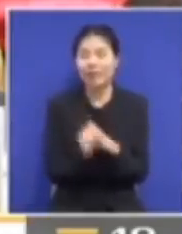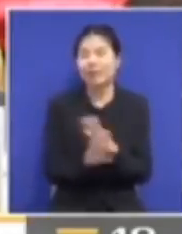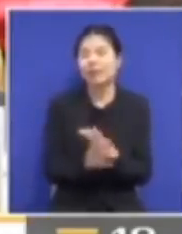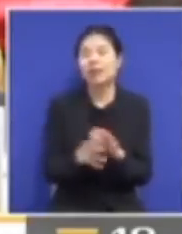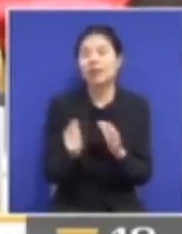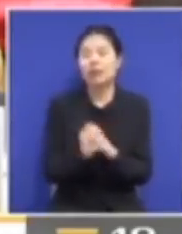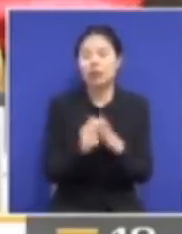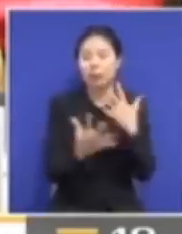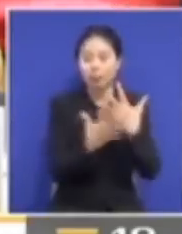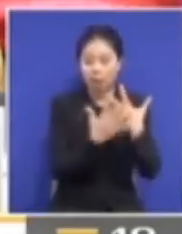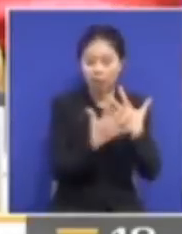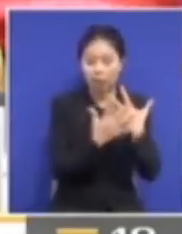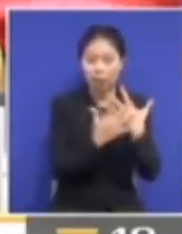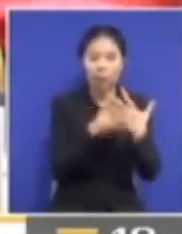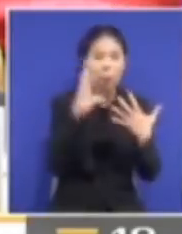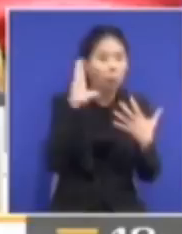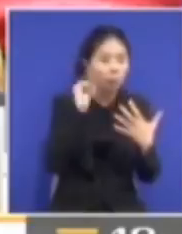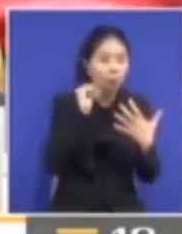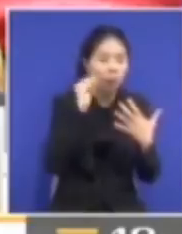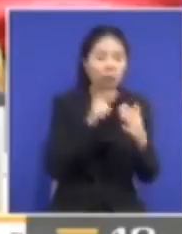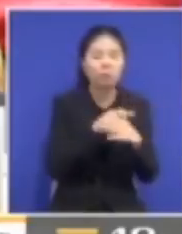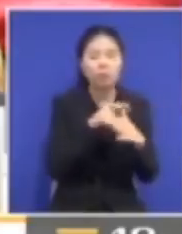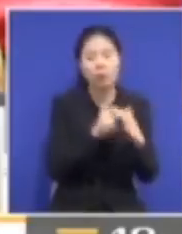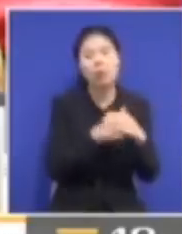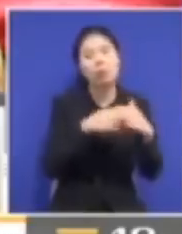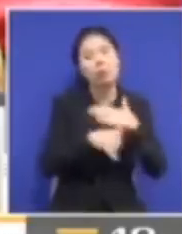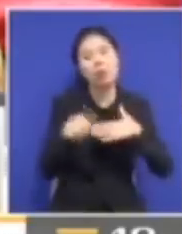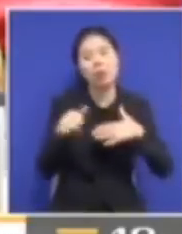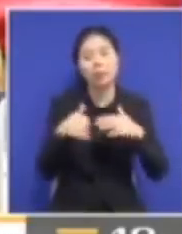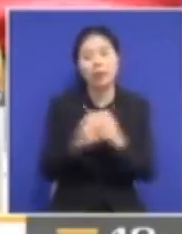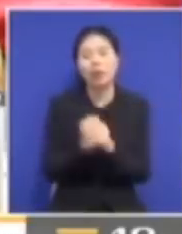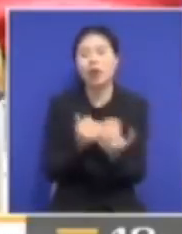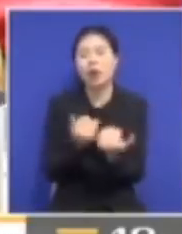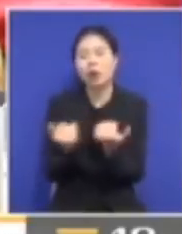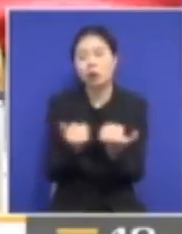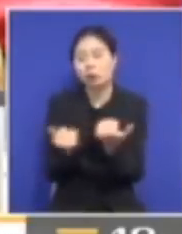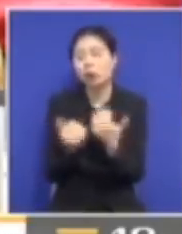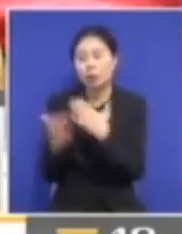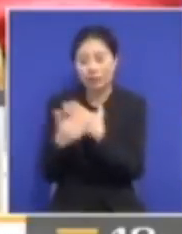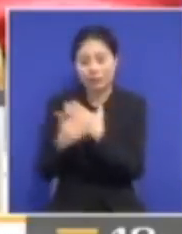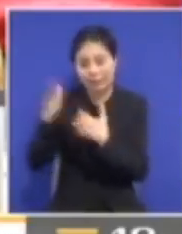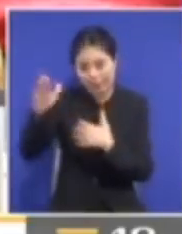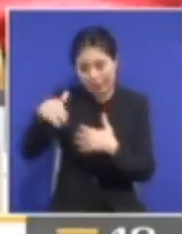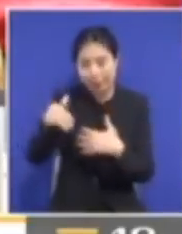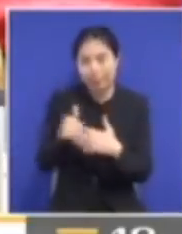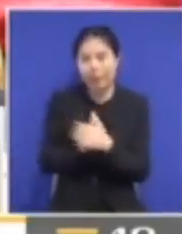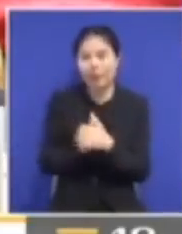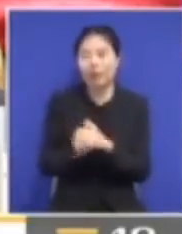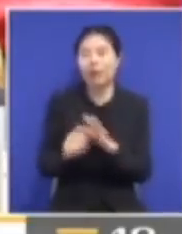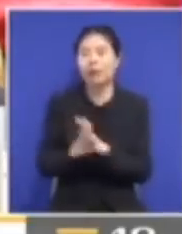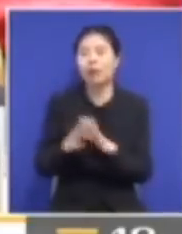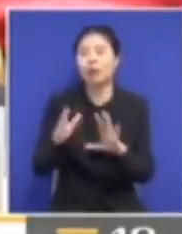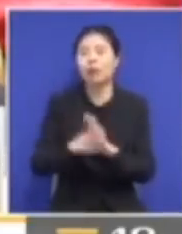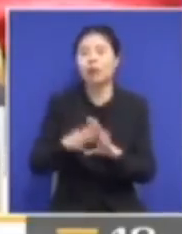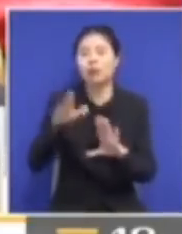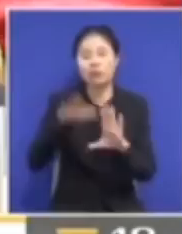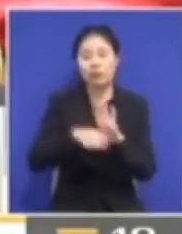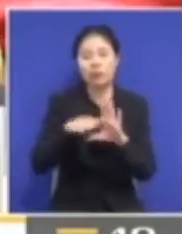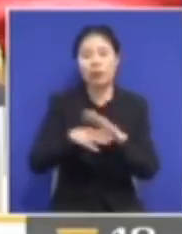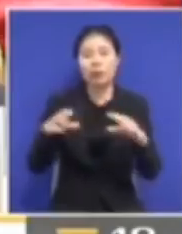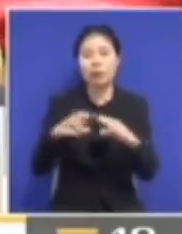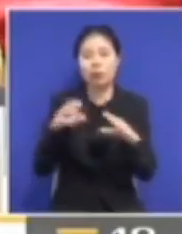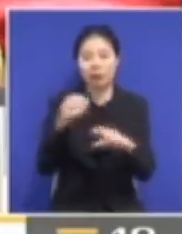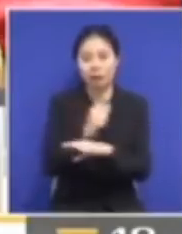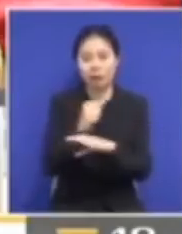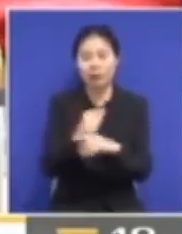ะครับแล้วก็แต่งตั้งลูกเป็นที่ปรึกษาเป็นรัฐมนตรีผู้ช่วยรัฐมนตรีนะครับเป็นนายกเมืองพัทยาตอบ